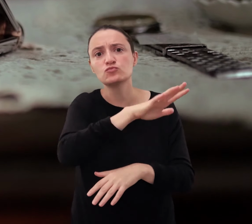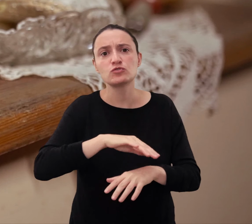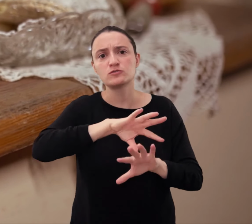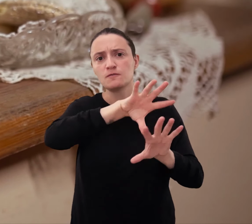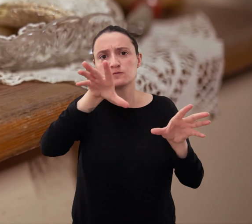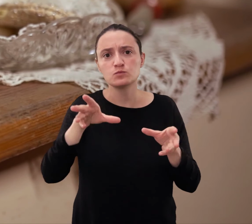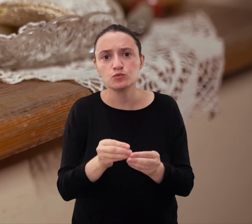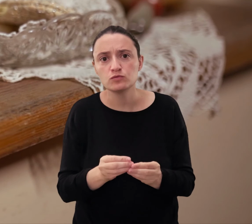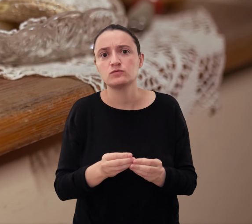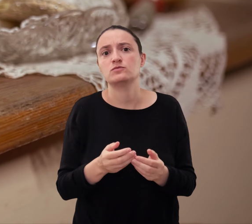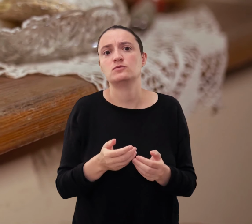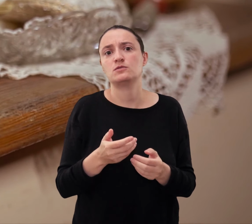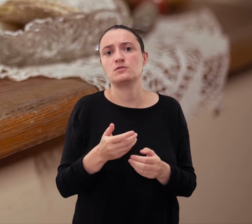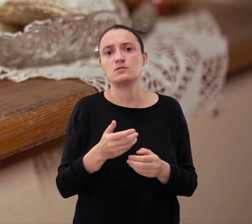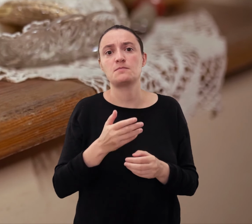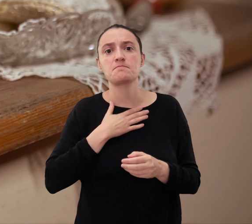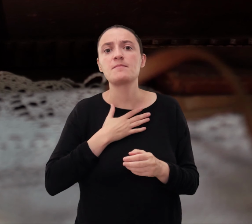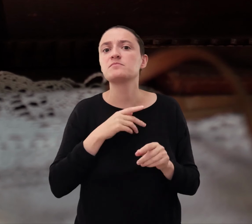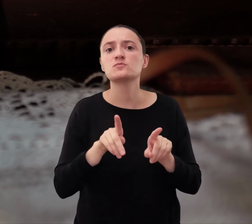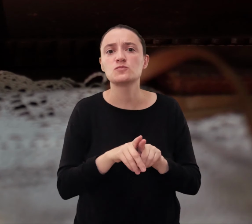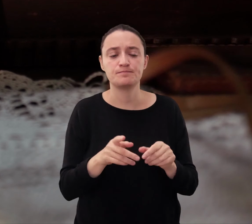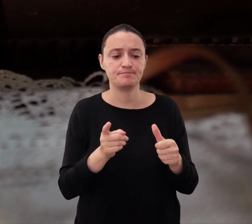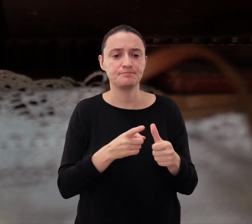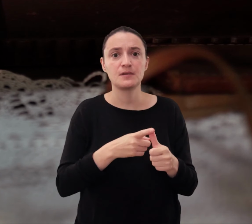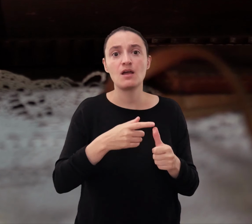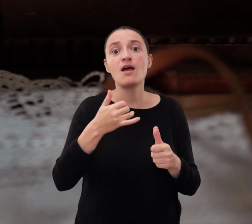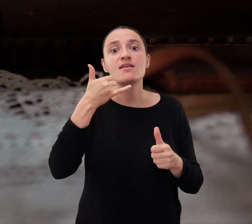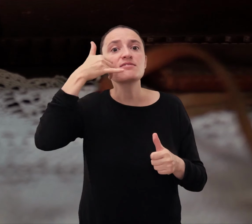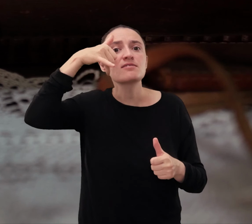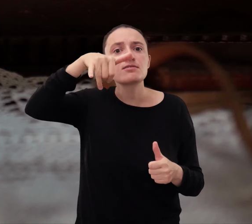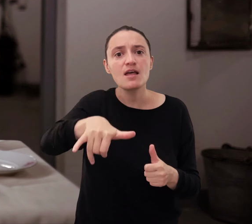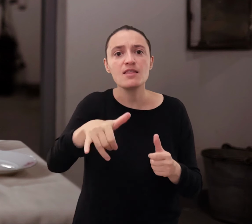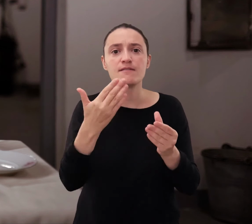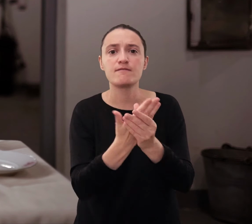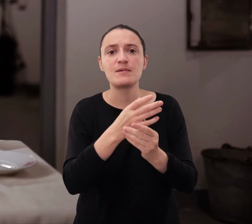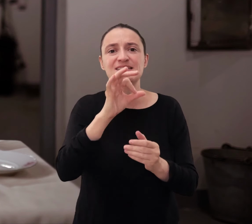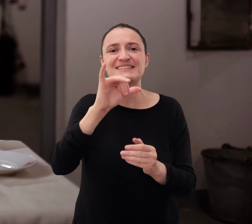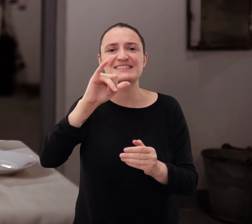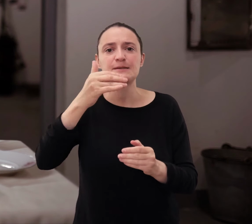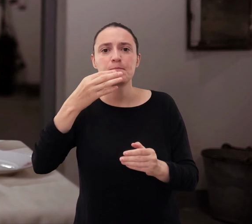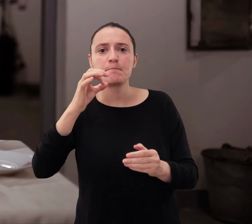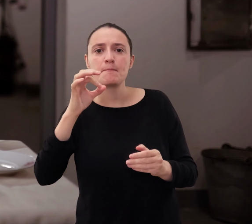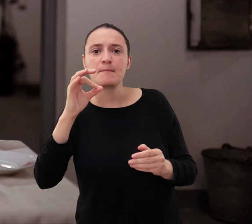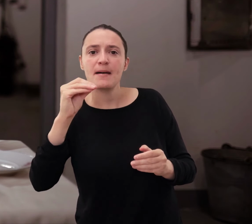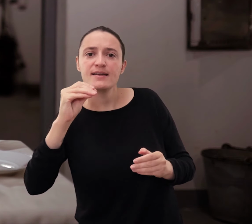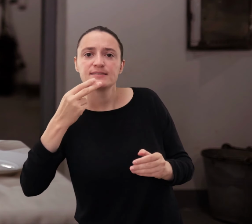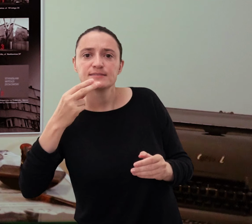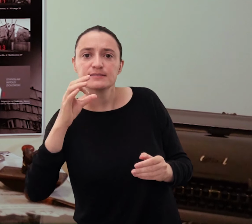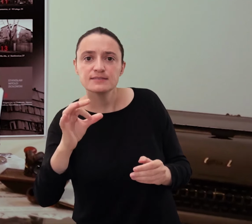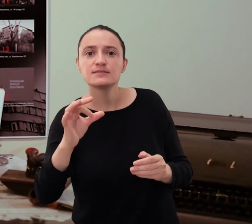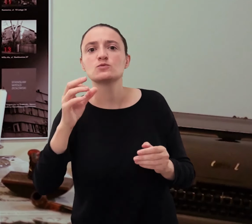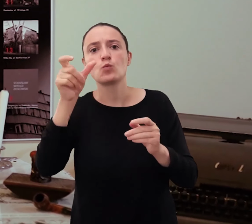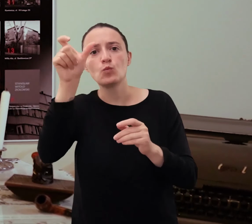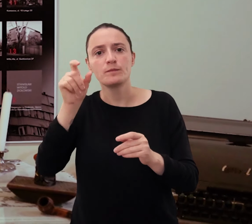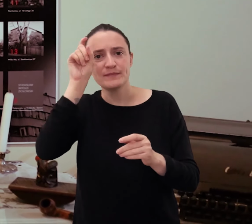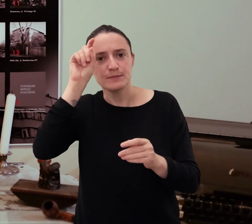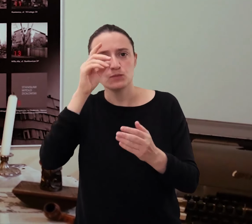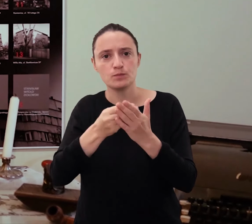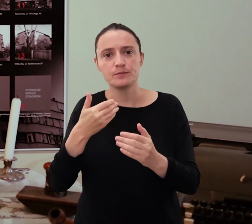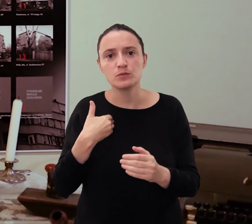Niemców marki Siemensa. Jest też tablica Ziołowskiemu poświęcona,